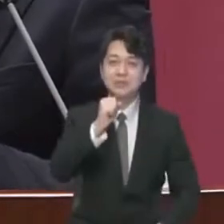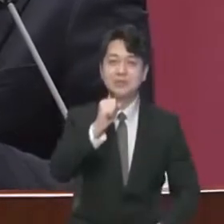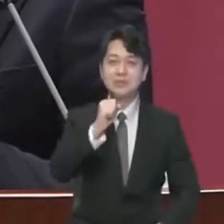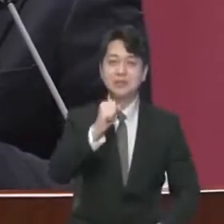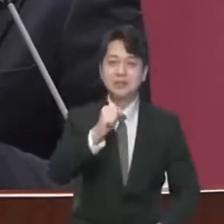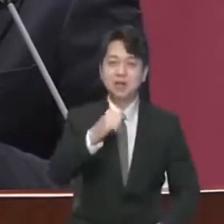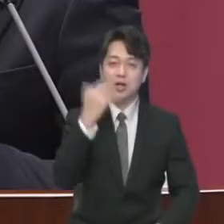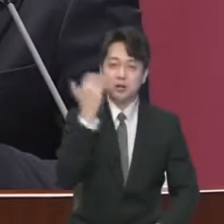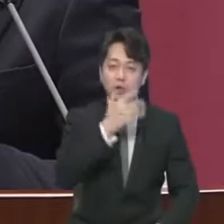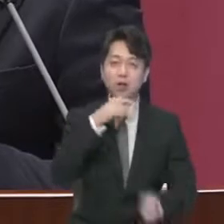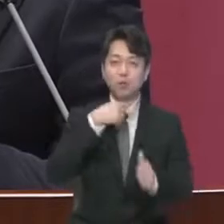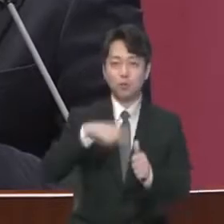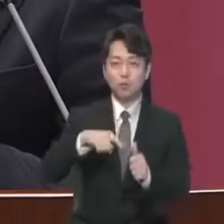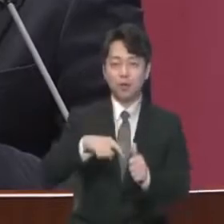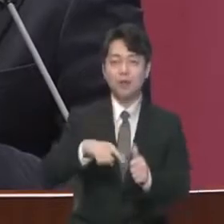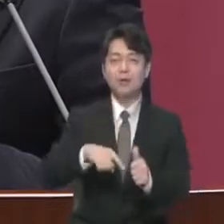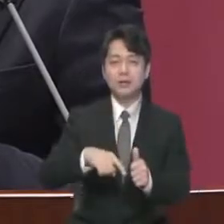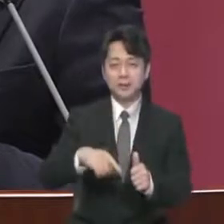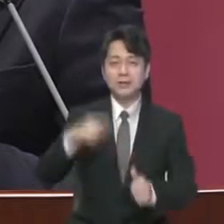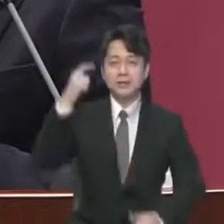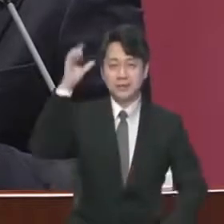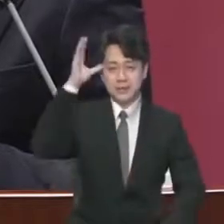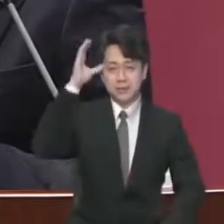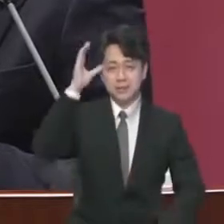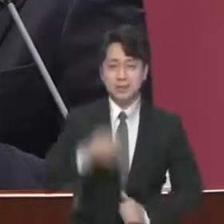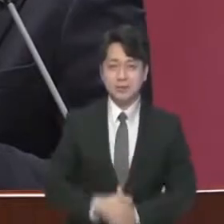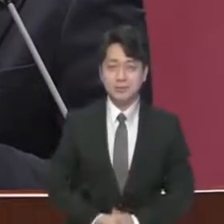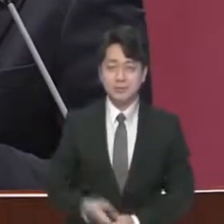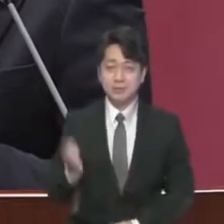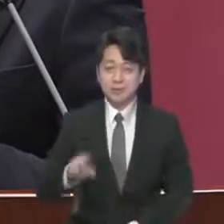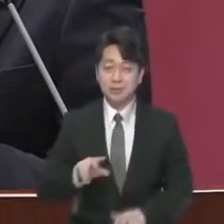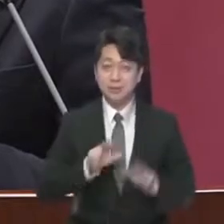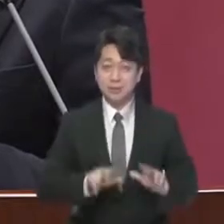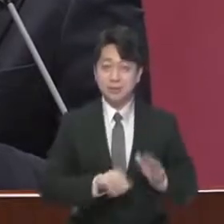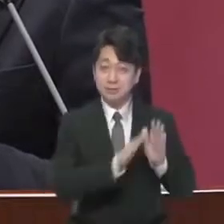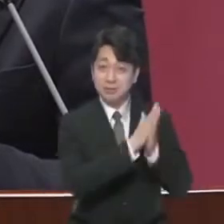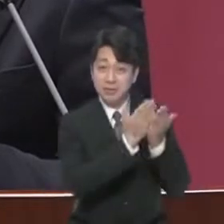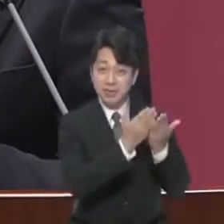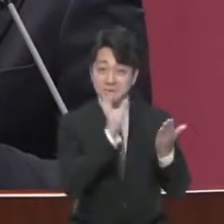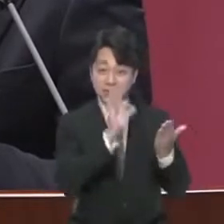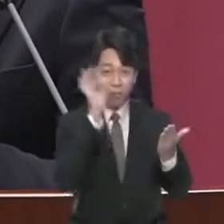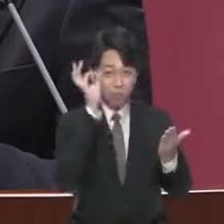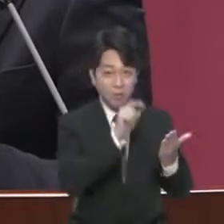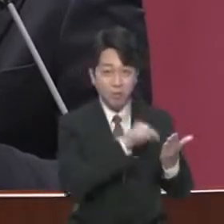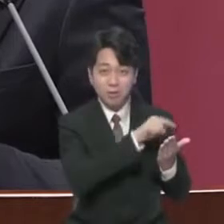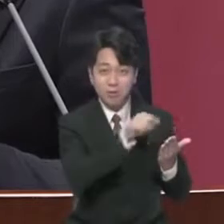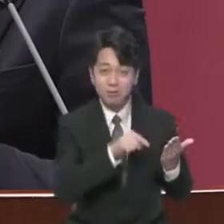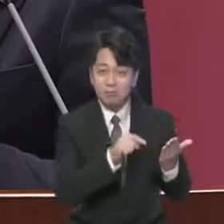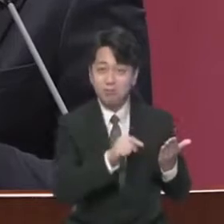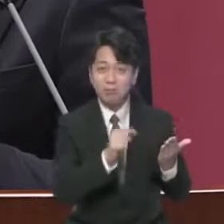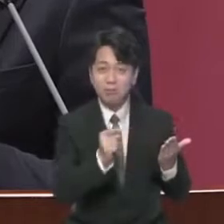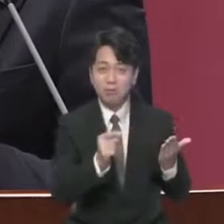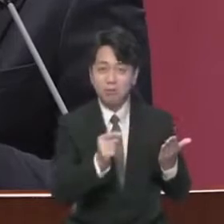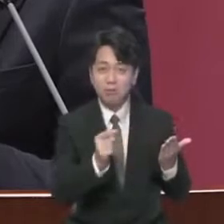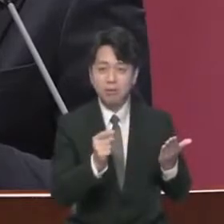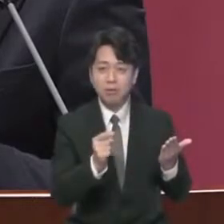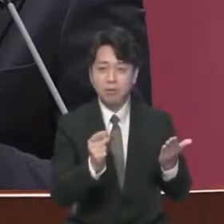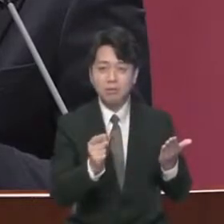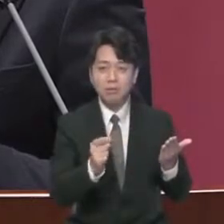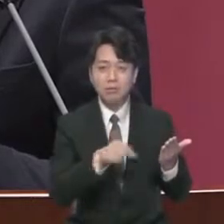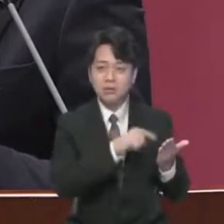학교에 성교육 추천 도서라고 초등학교에 보급한 배포하려 한 이 책에는 어디에도 타인의 몸은 함부로 대해서는 안